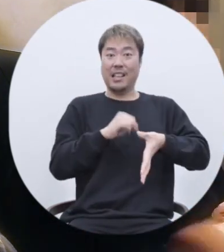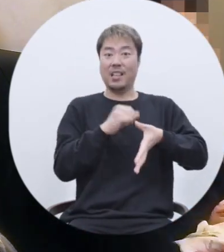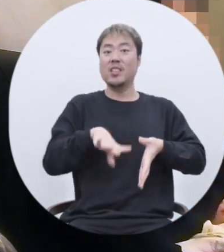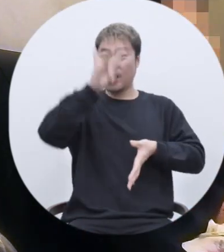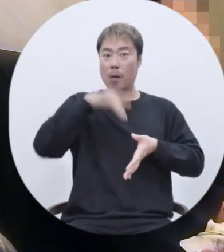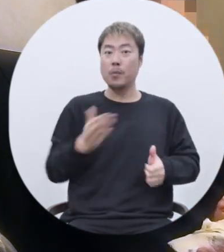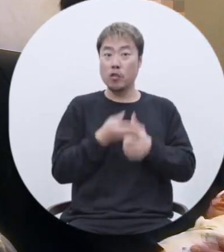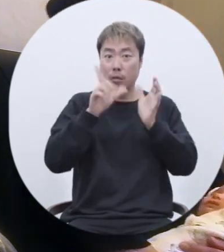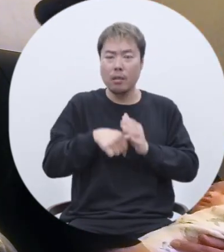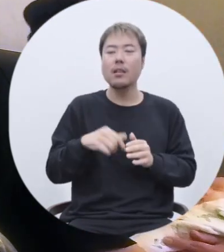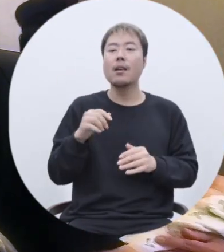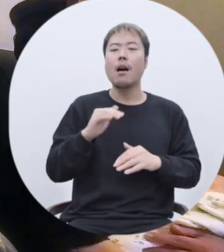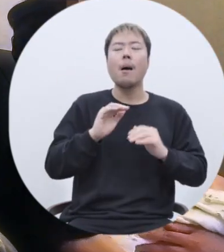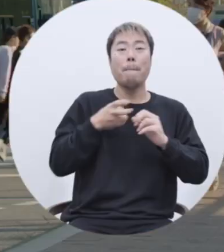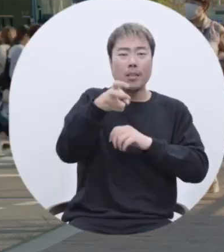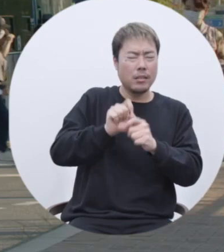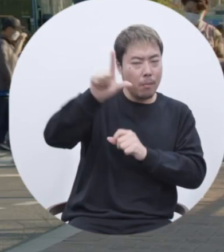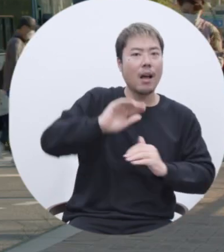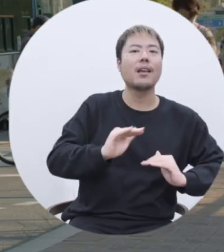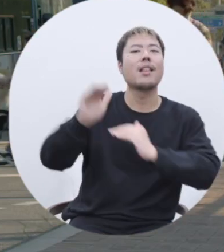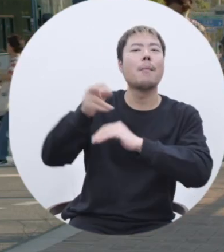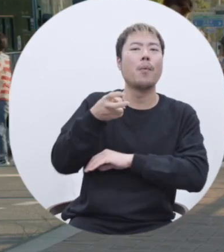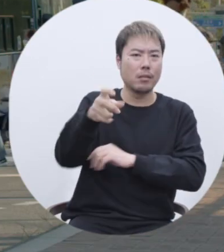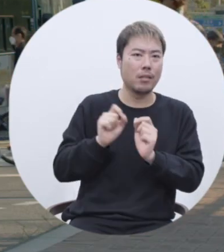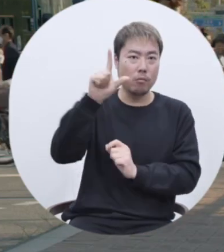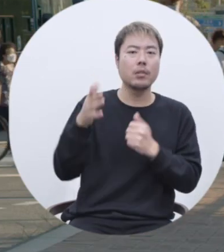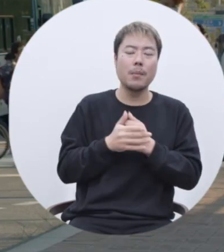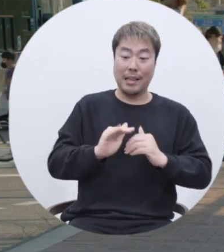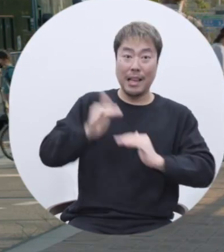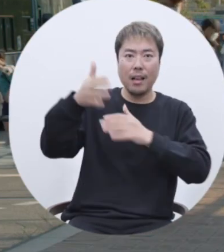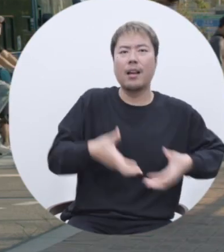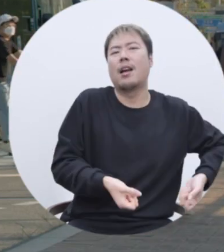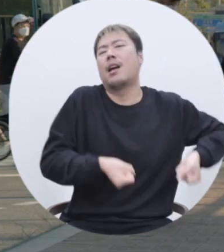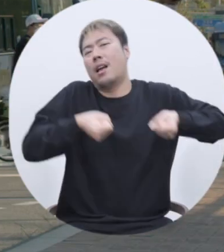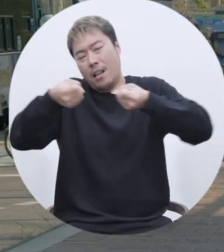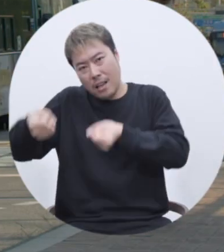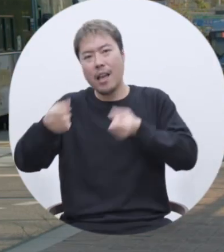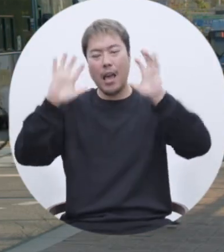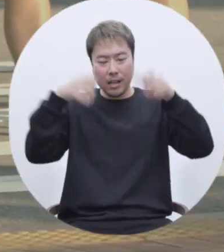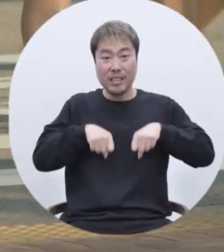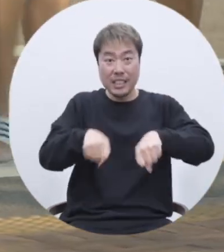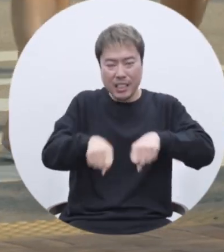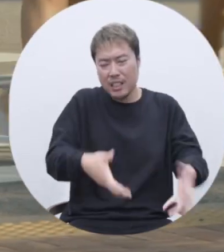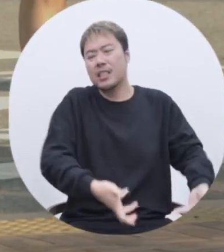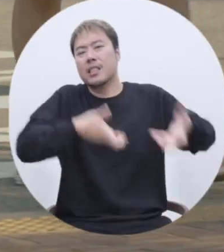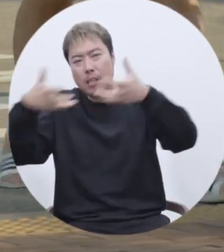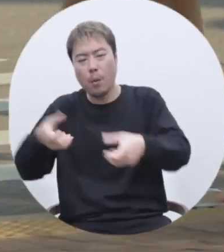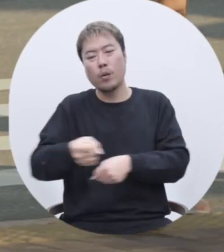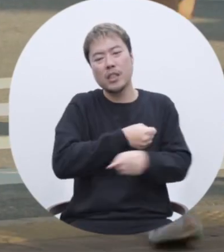좀 버스가 거의 없었어요. 그때 처음 나올 때라서. 그래서 계단을 오르면서 그 유모차